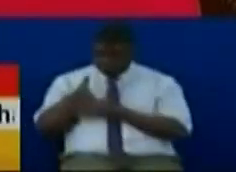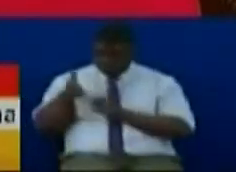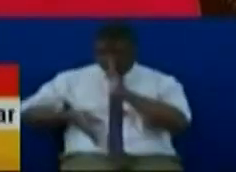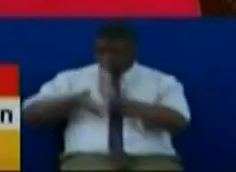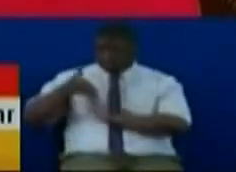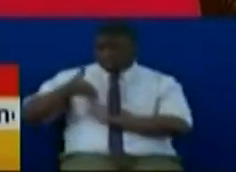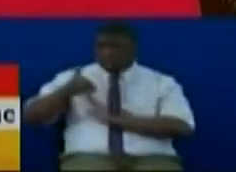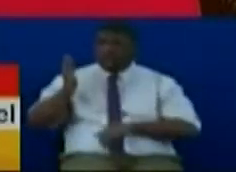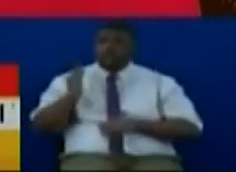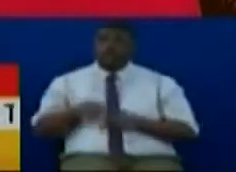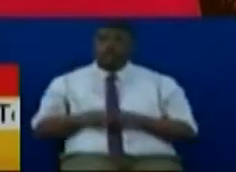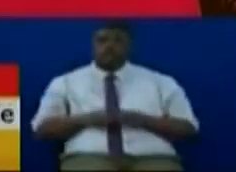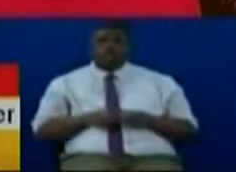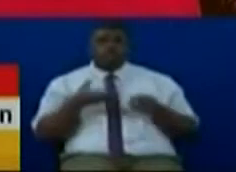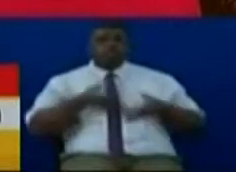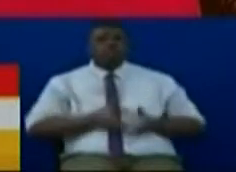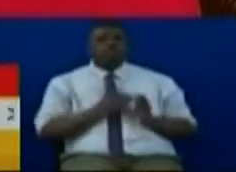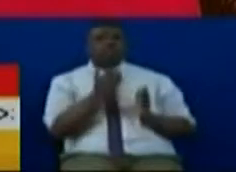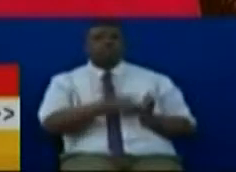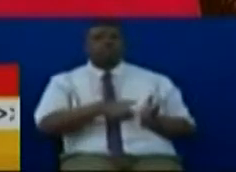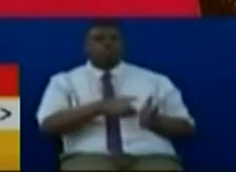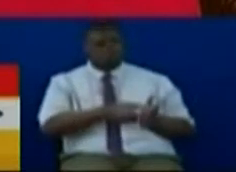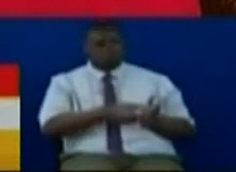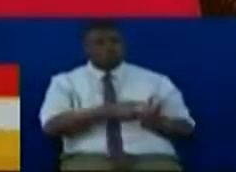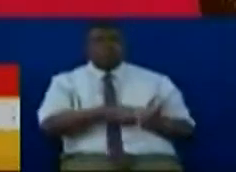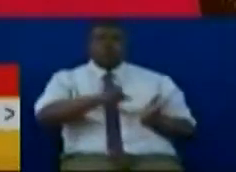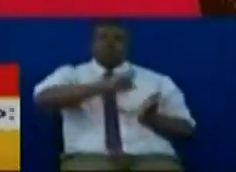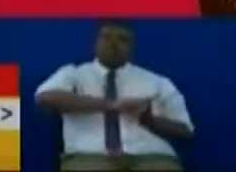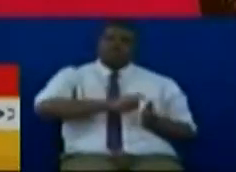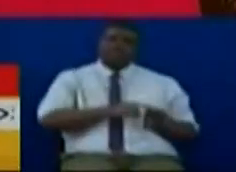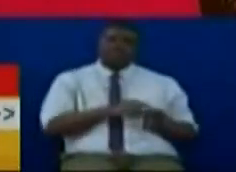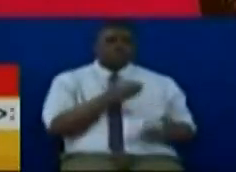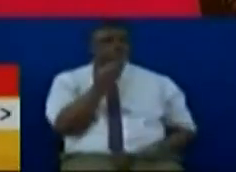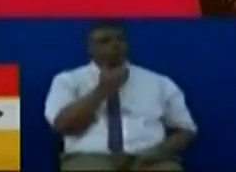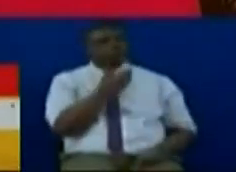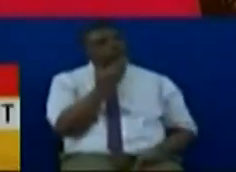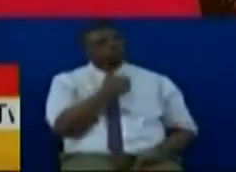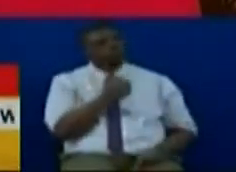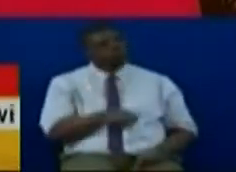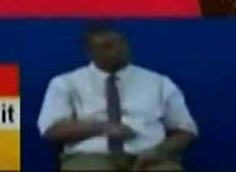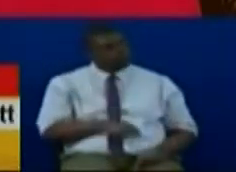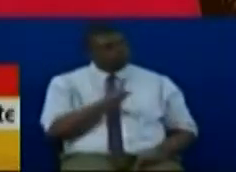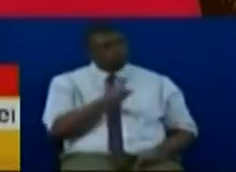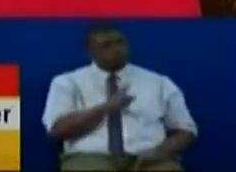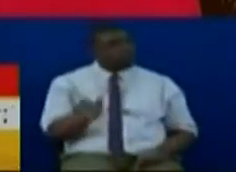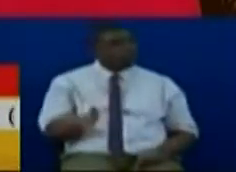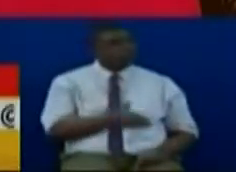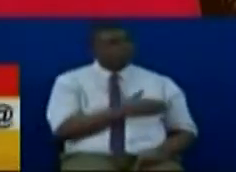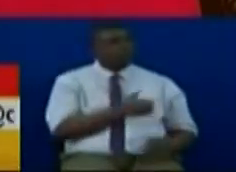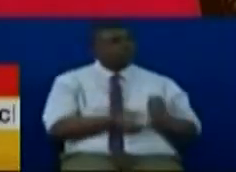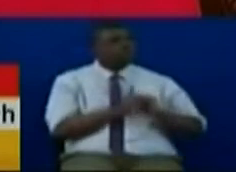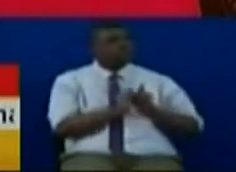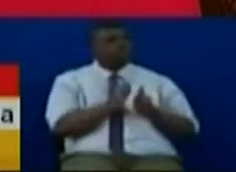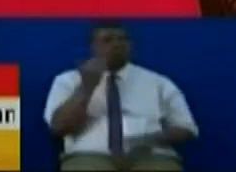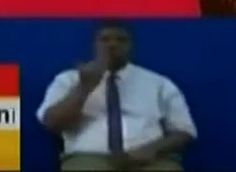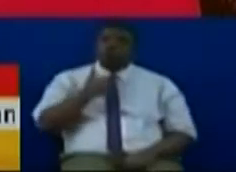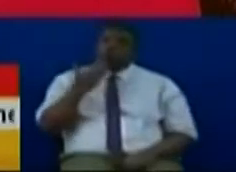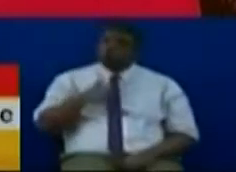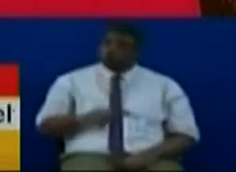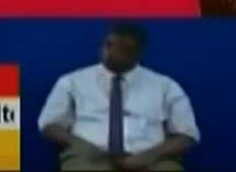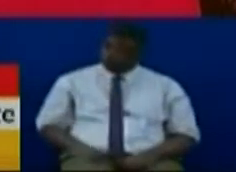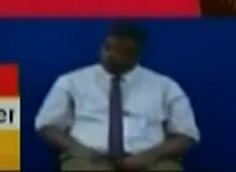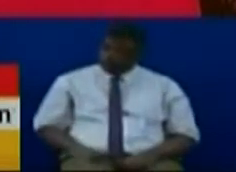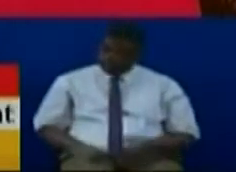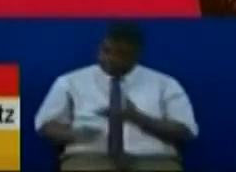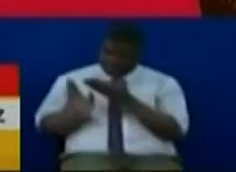ni kuongeza uzalishaji wa sukari na kuondokana na kero ya ukosefu wa sukari nchini. Pamoja na